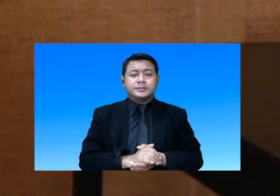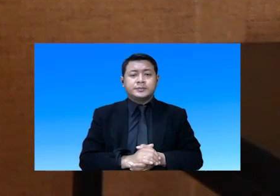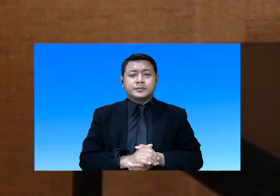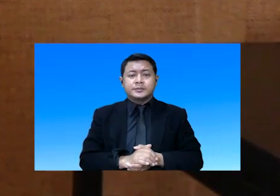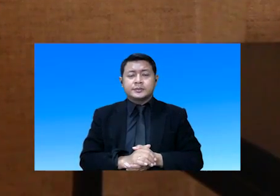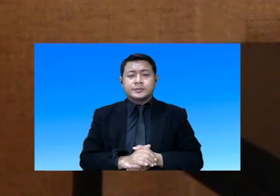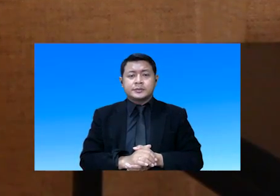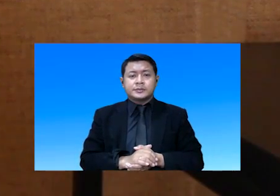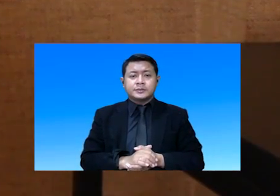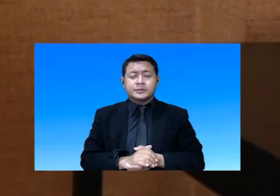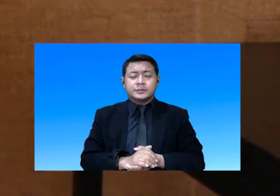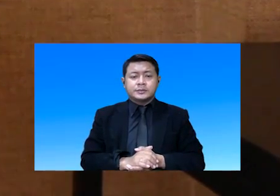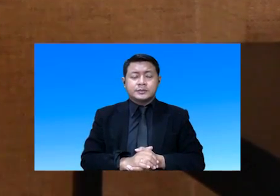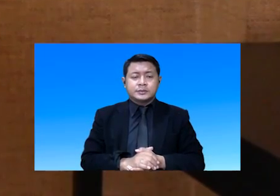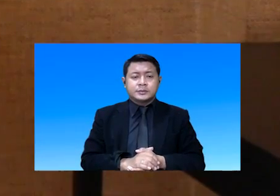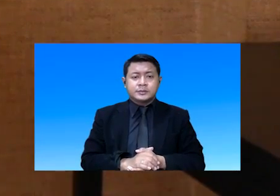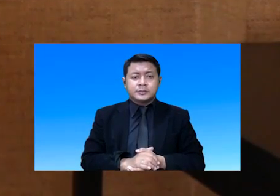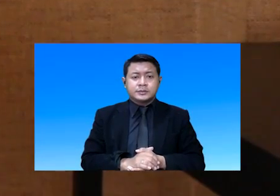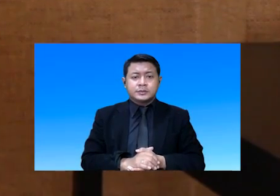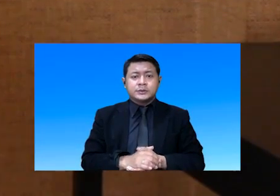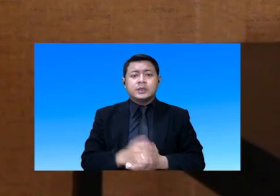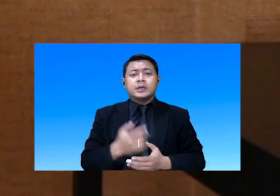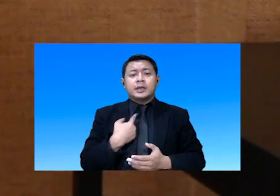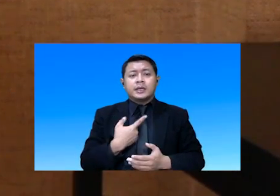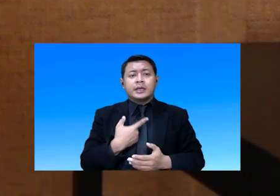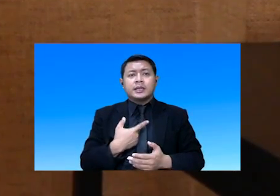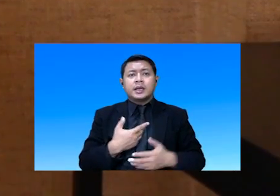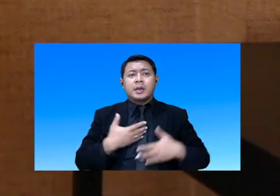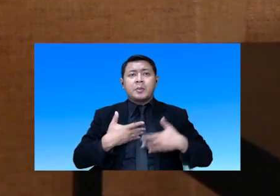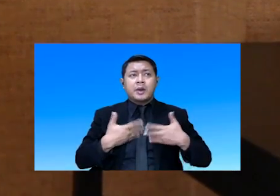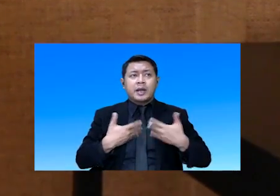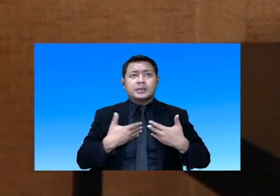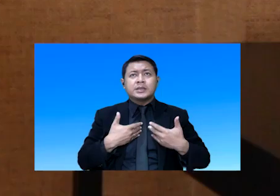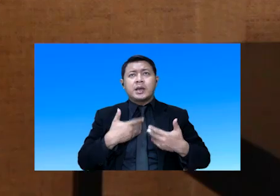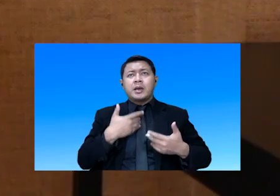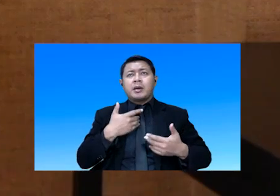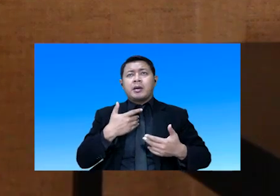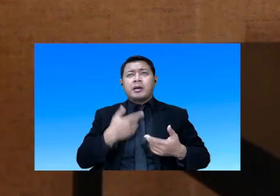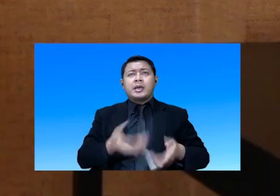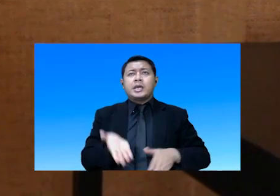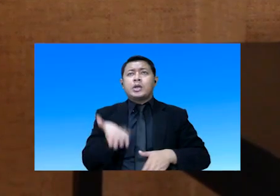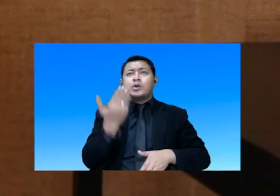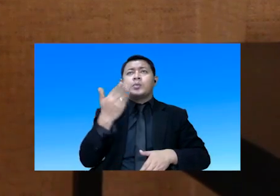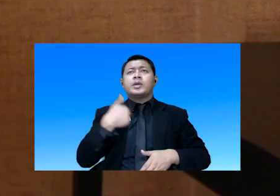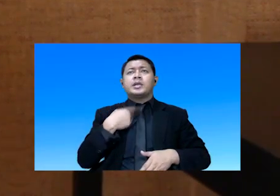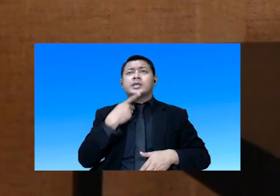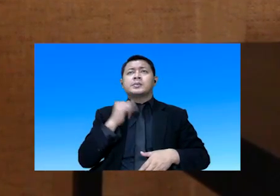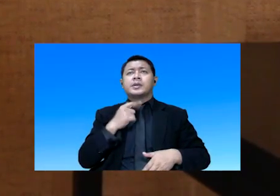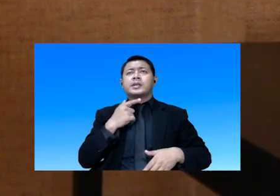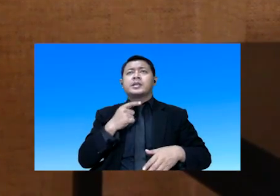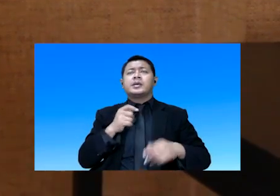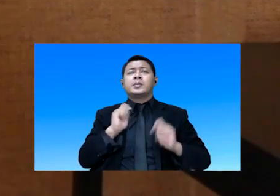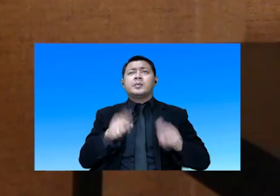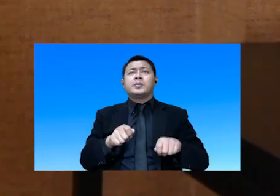hidup kita. Dan pastinya tentu kita merasa sangat meaningful ya teman-teman, karena kita merasa benar-benar menjadi orang